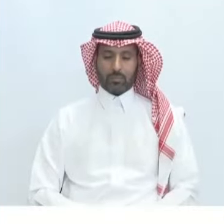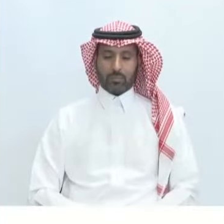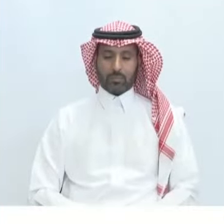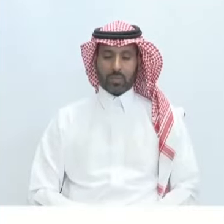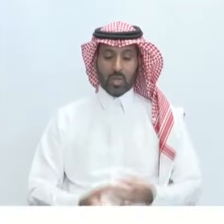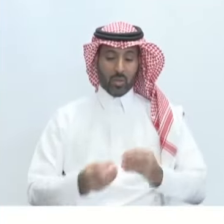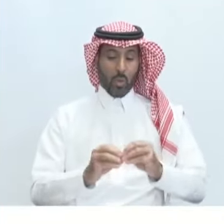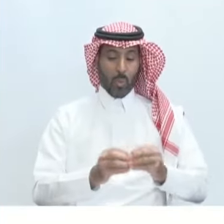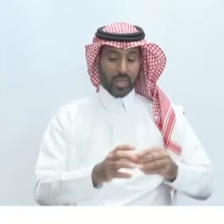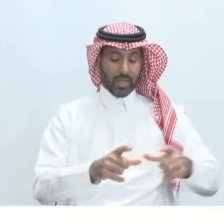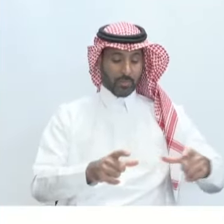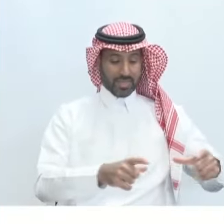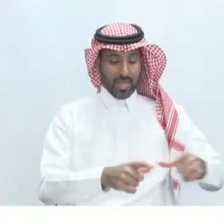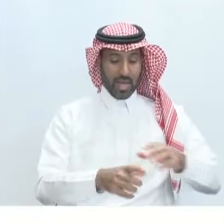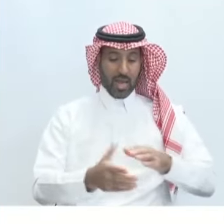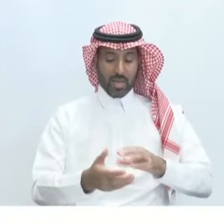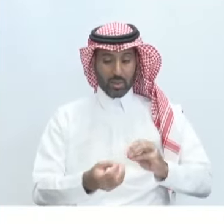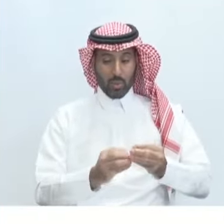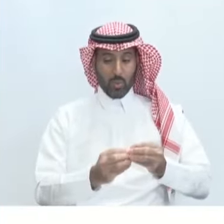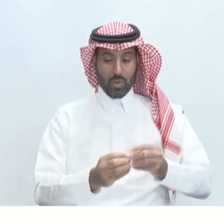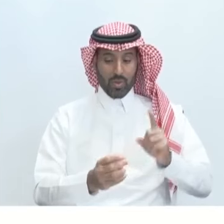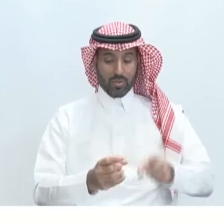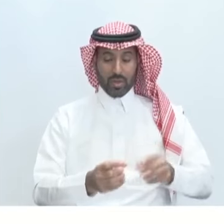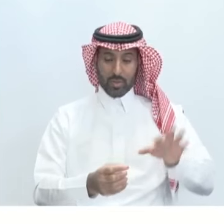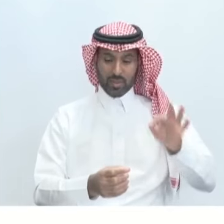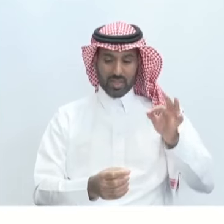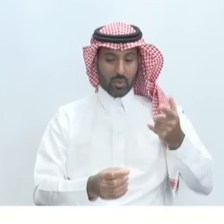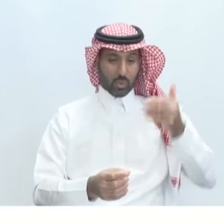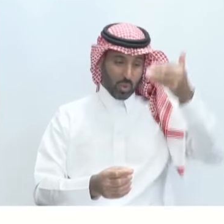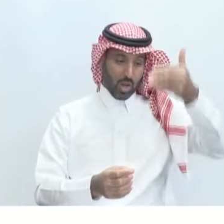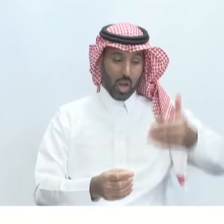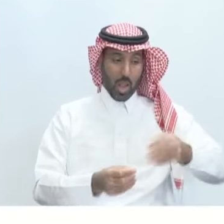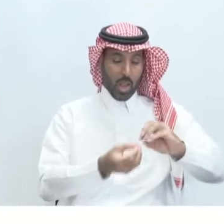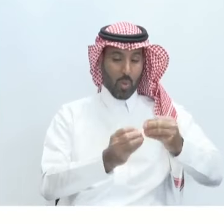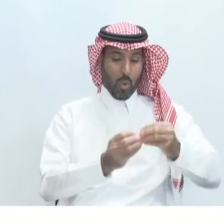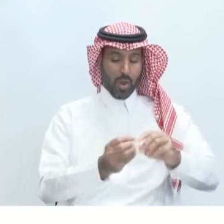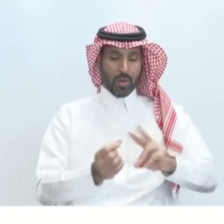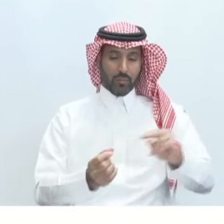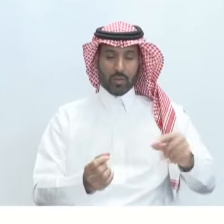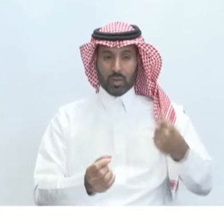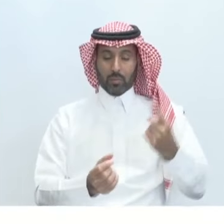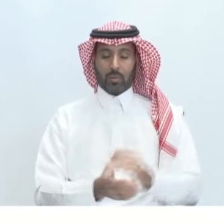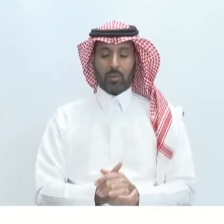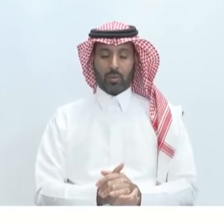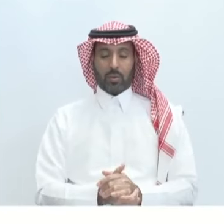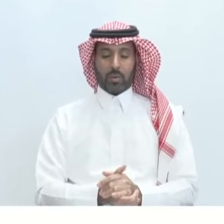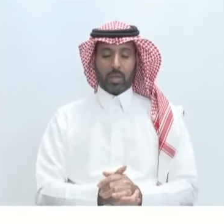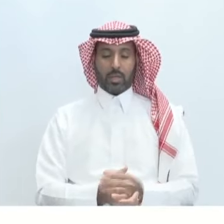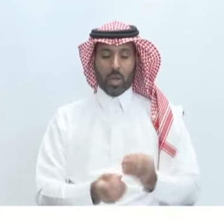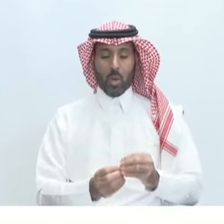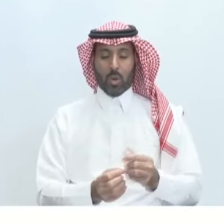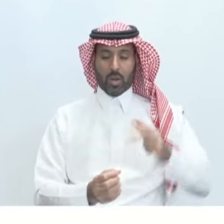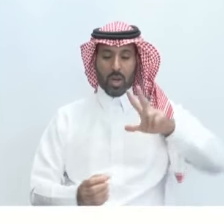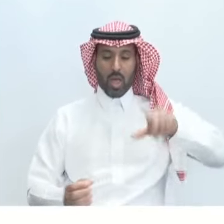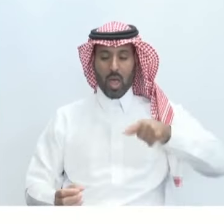لتلوين المساحه اضغط على زر منتقل الوان كما يشير اليه الرقم واحد ثم حدد اللون الرمادي